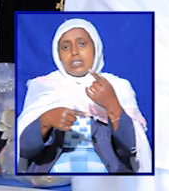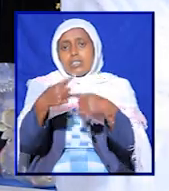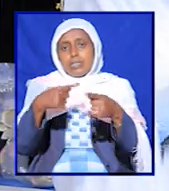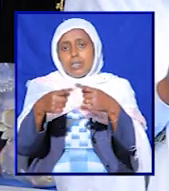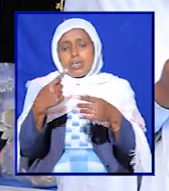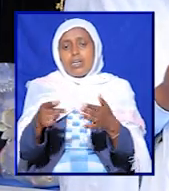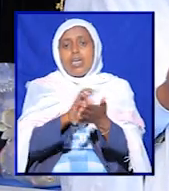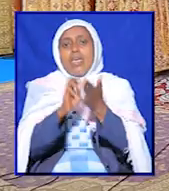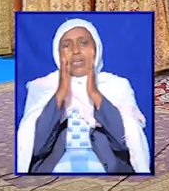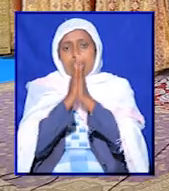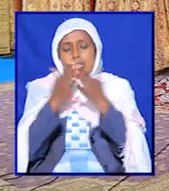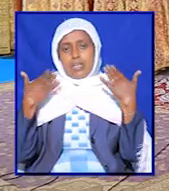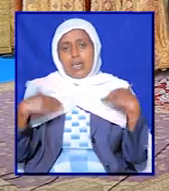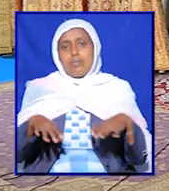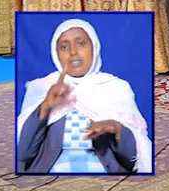ስንመጣ